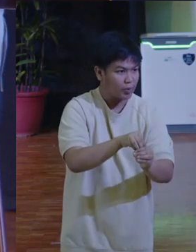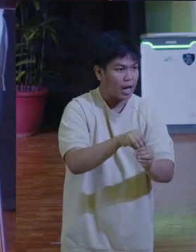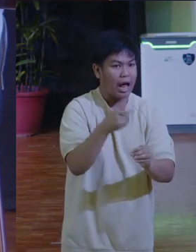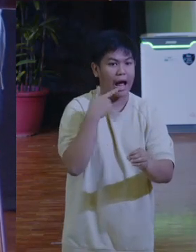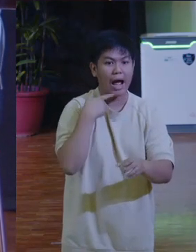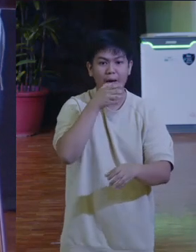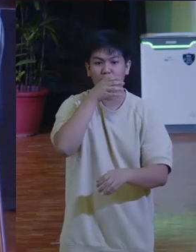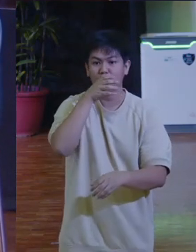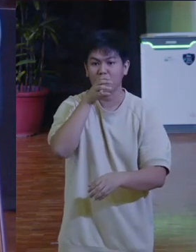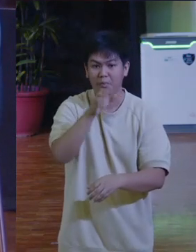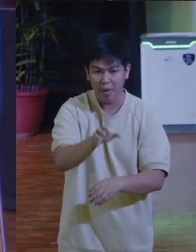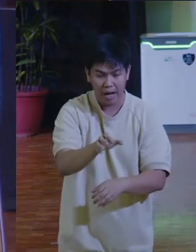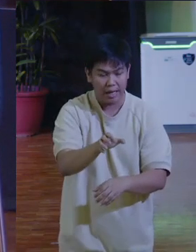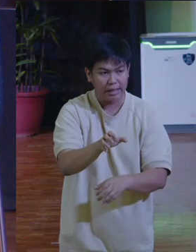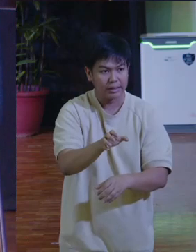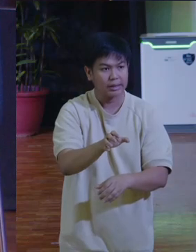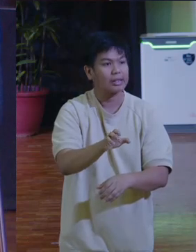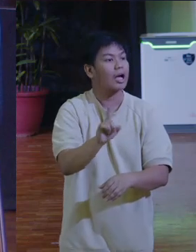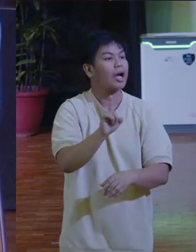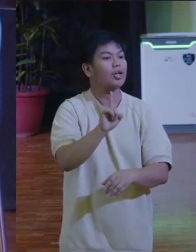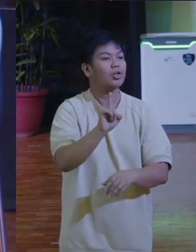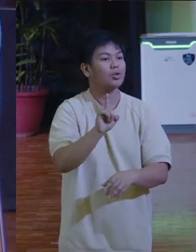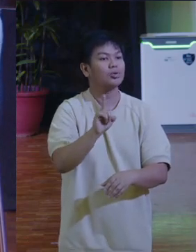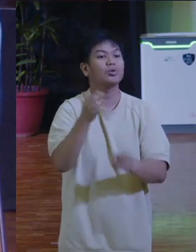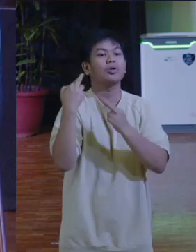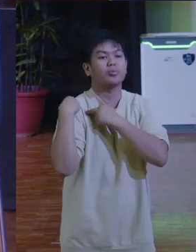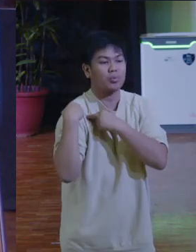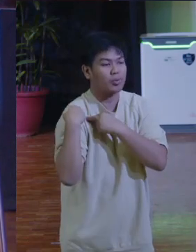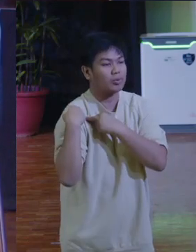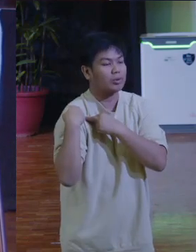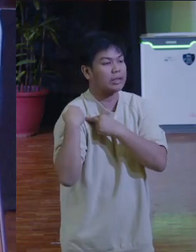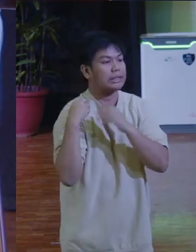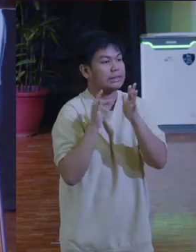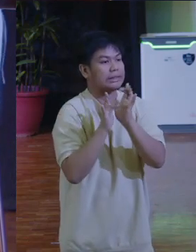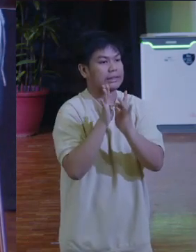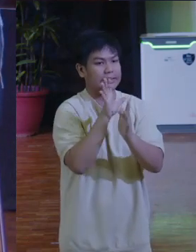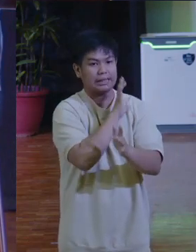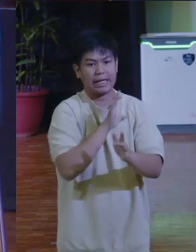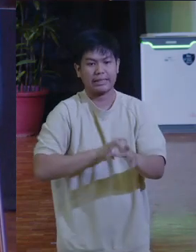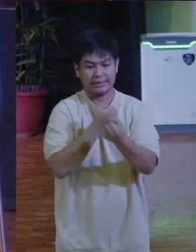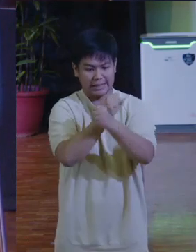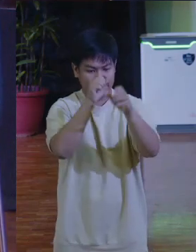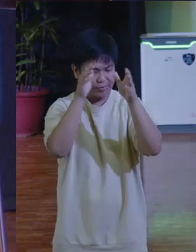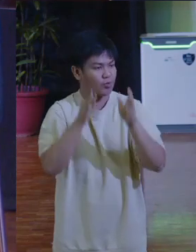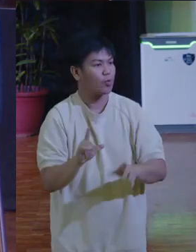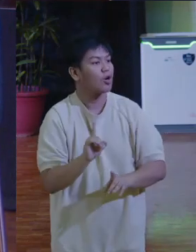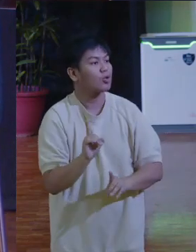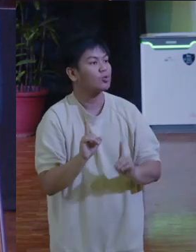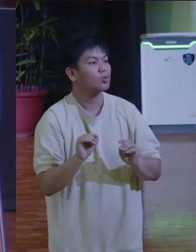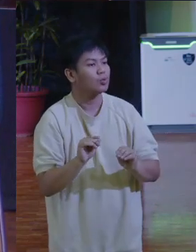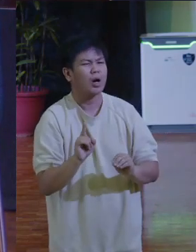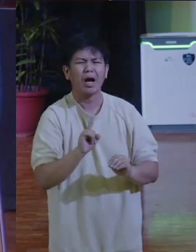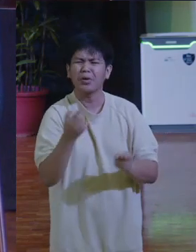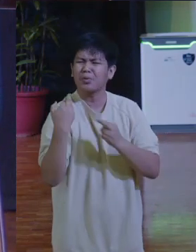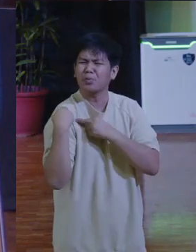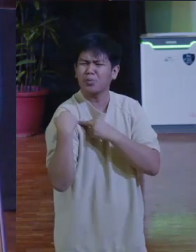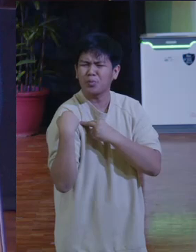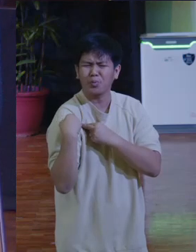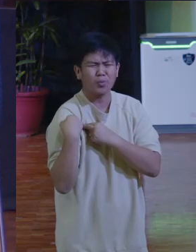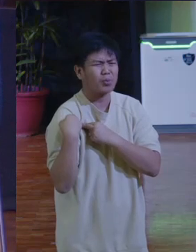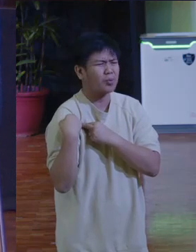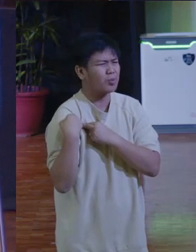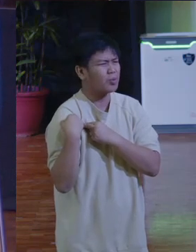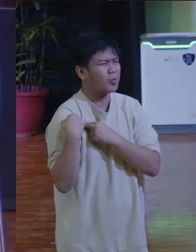mandato at ang misyon ng Mesiyas. The mandate and the mission of the Messiah. Kung sino siya at kung